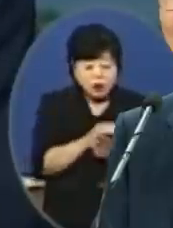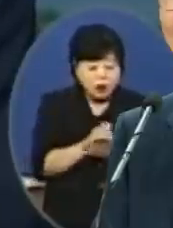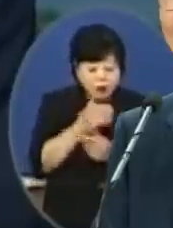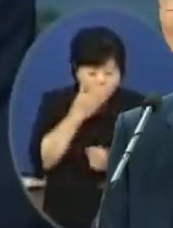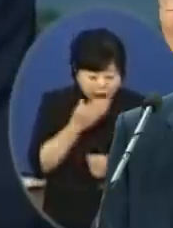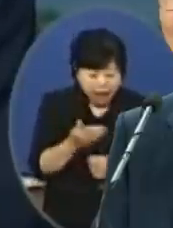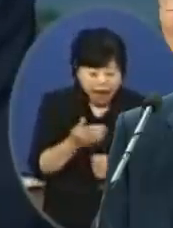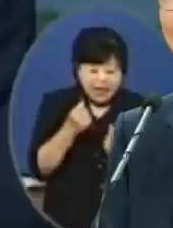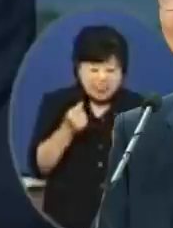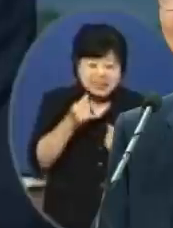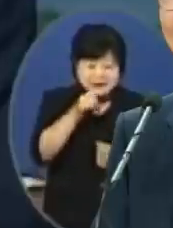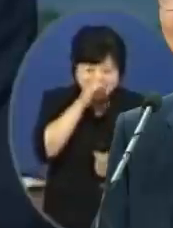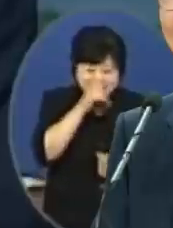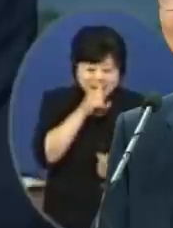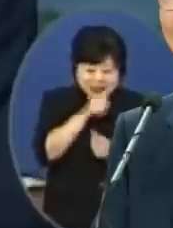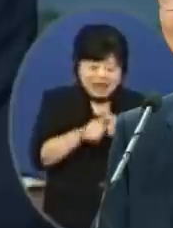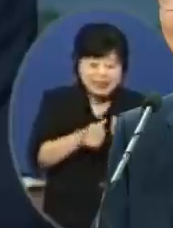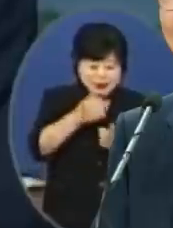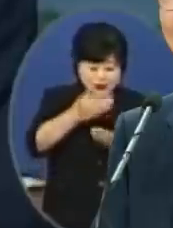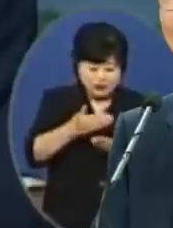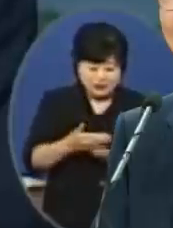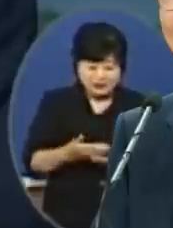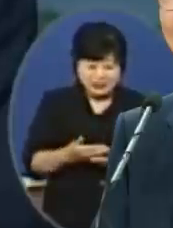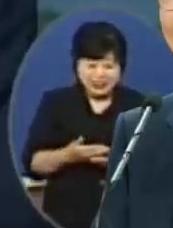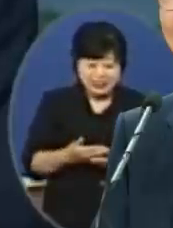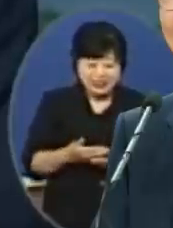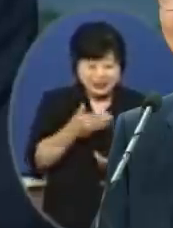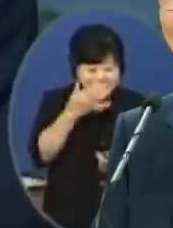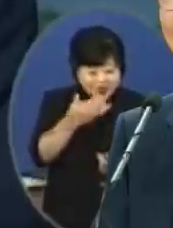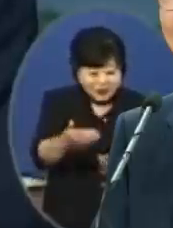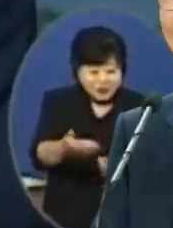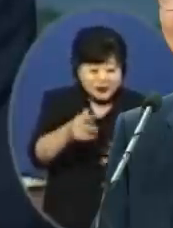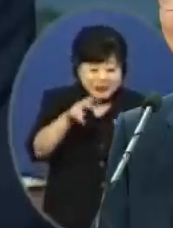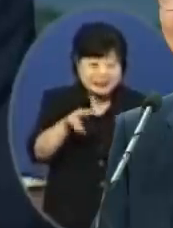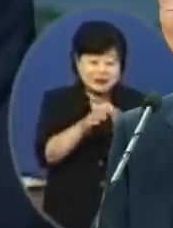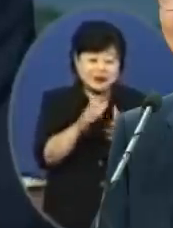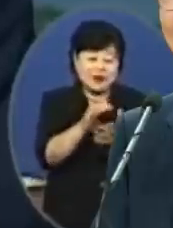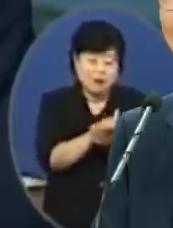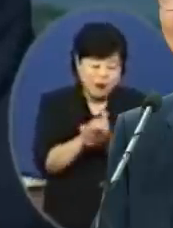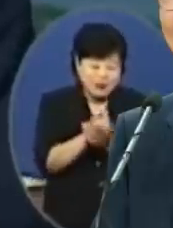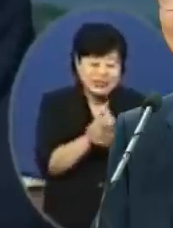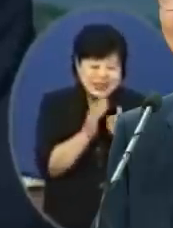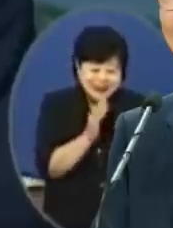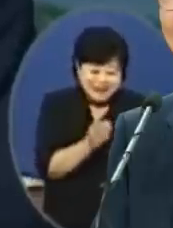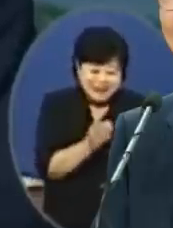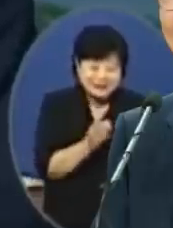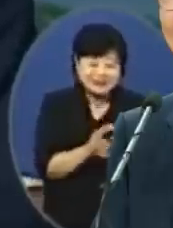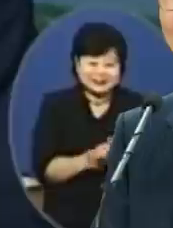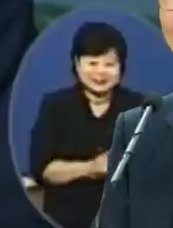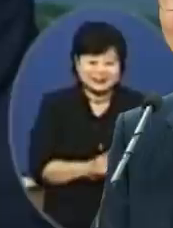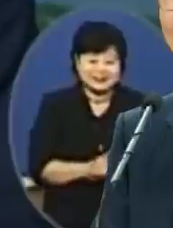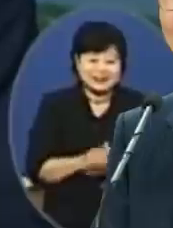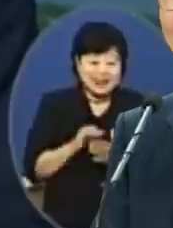화목할 수 있는 힘을 하나님이 주신 것입니다. 여러분은 이제부터는 화목하십시오.